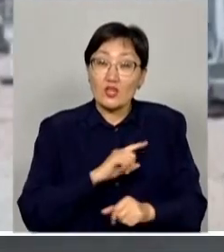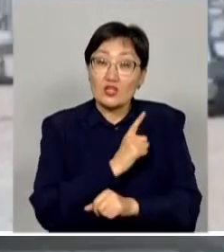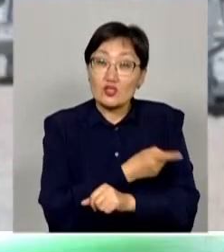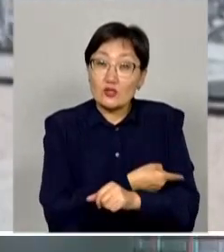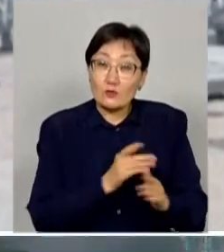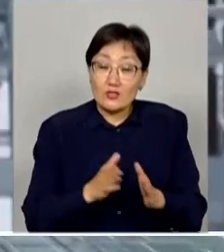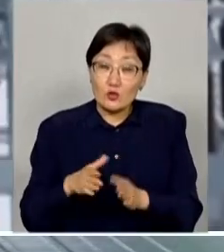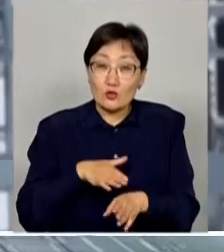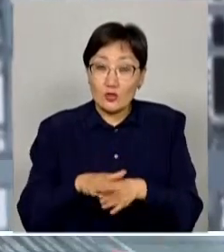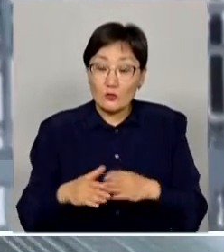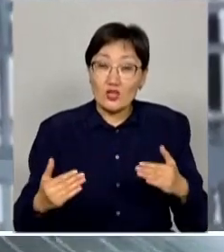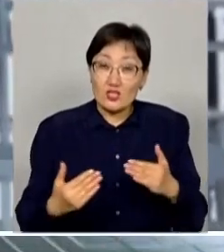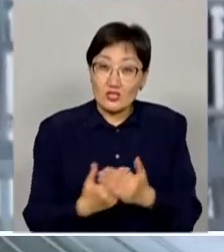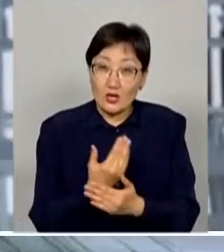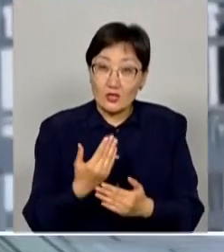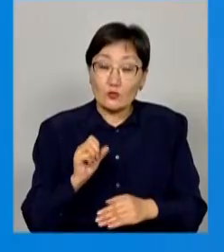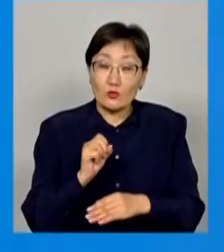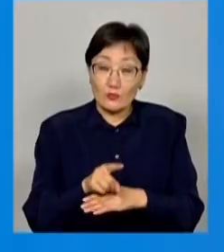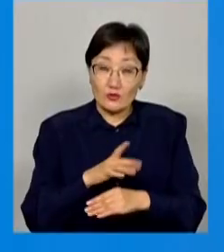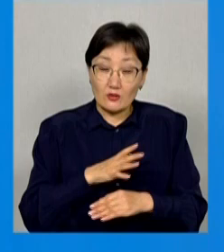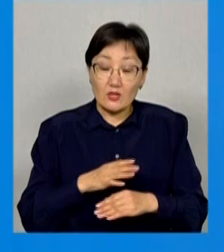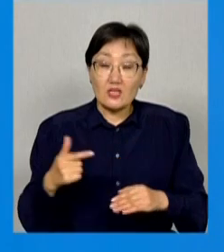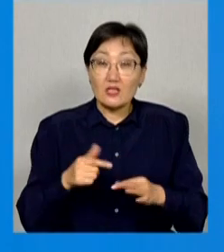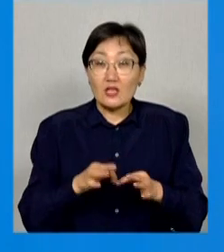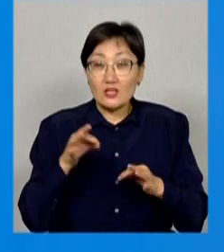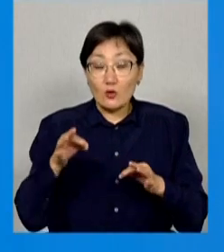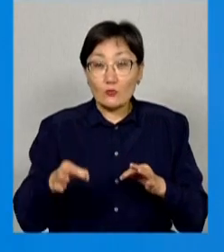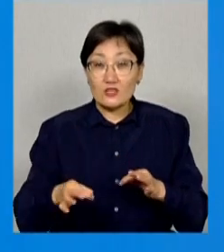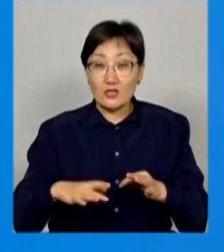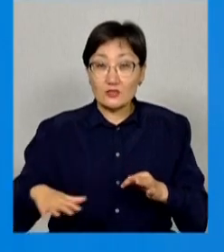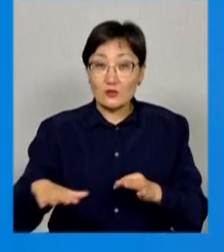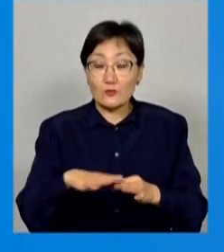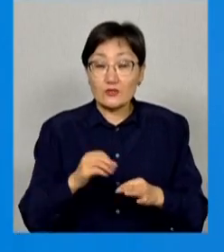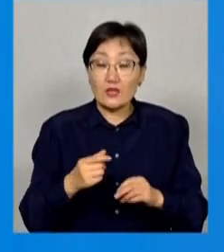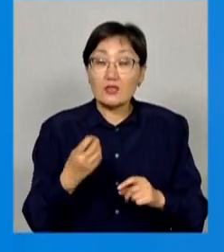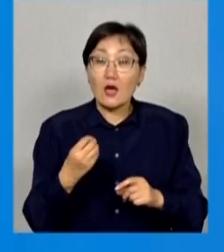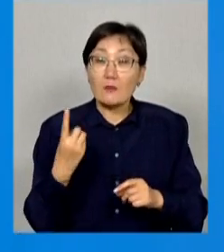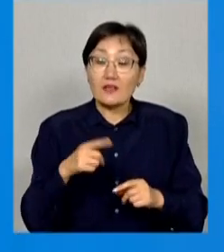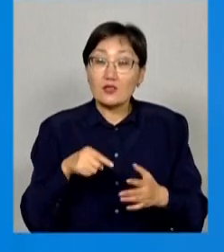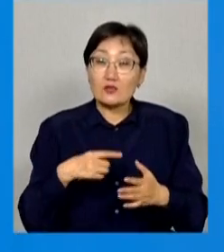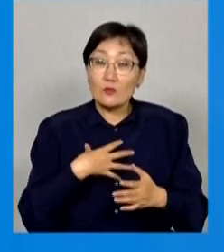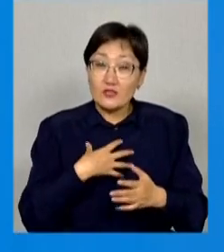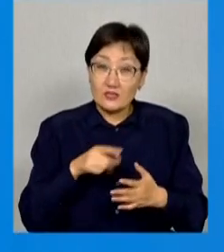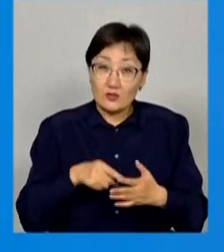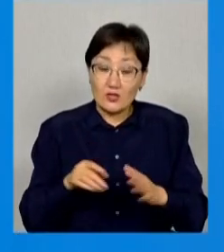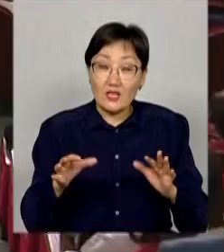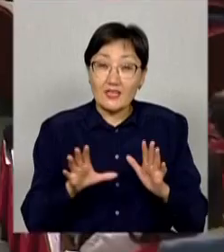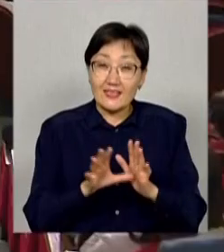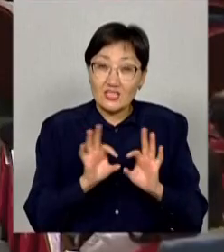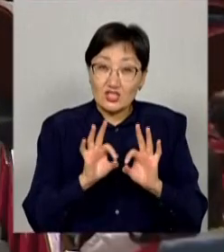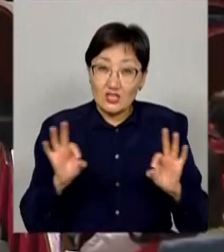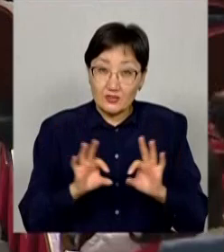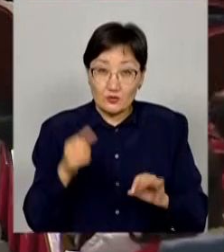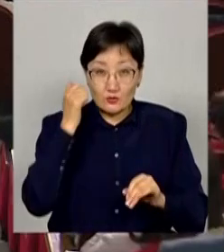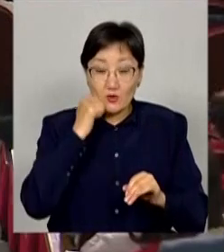жүйесін толығымен жаңғыртуды бұйырды. Атырау облысындағы тағы бір өзекті мәселе электр желісінің тозуы.